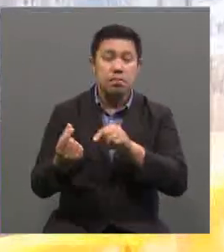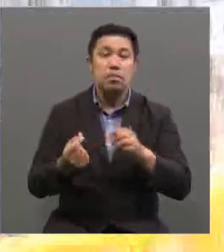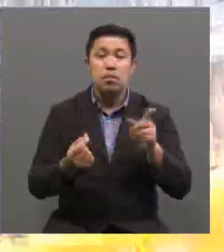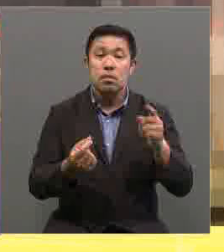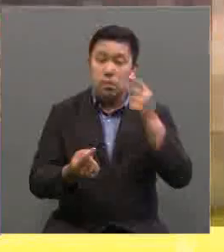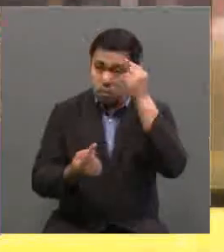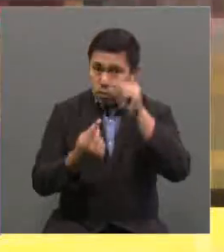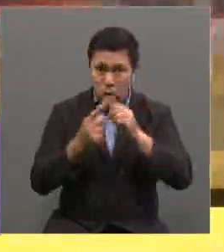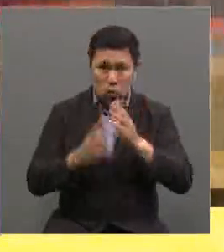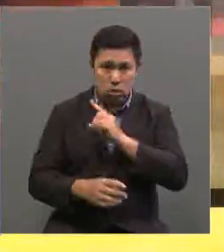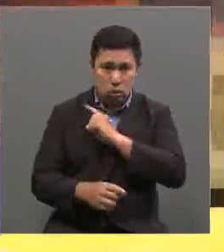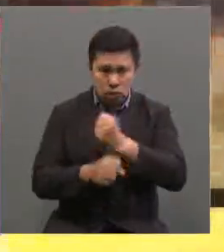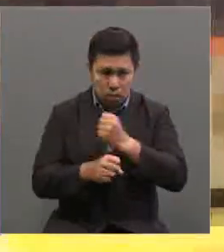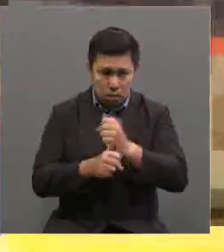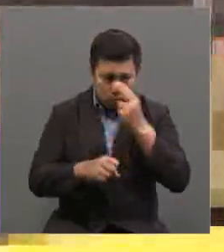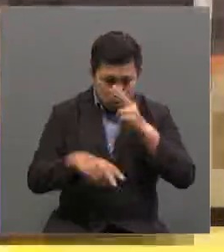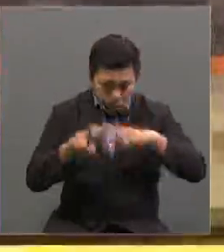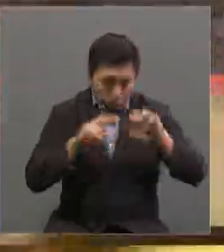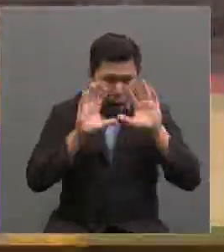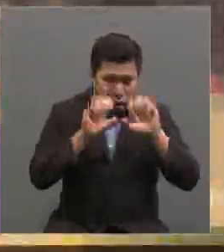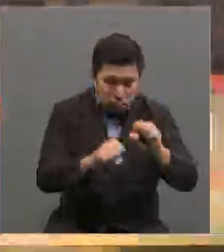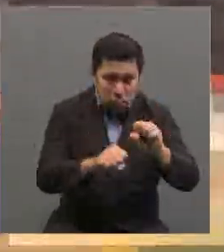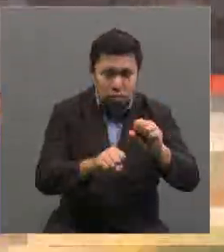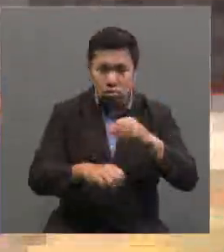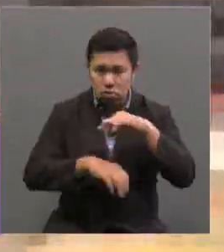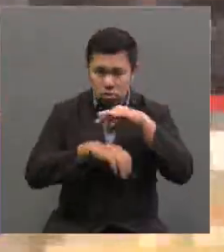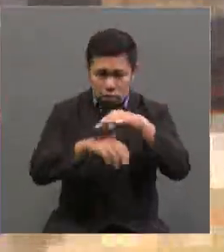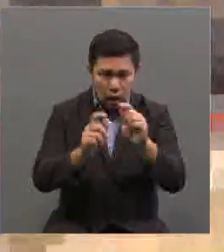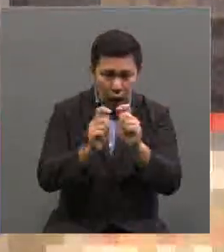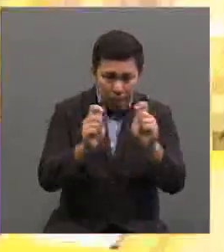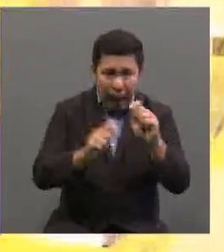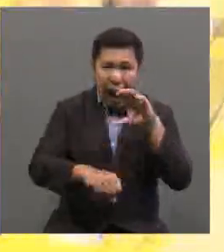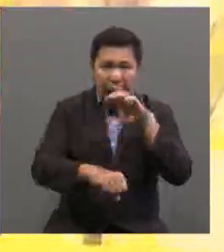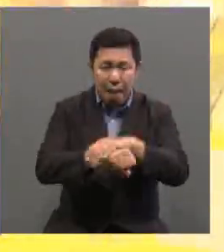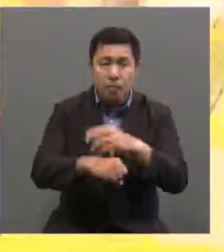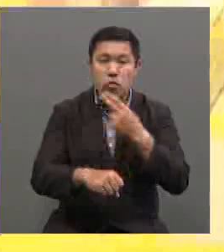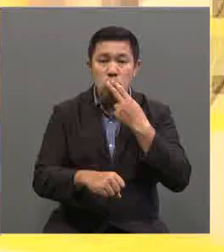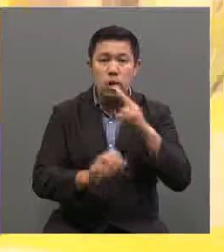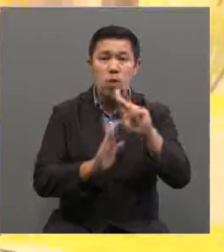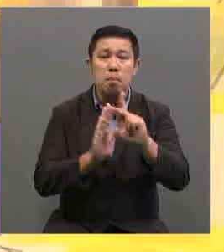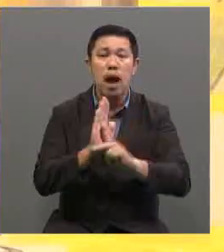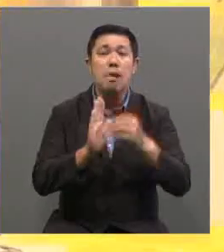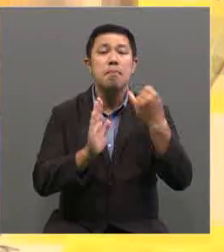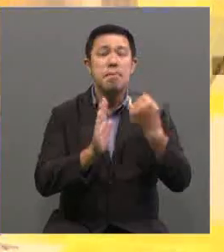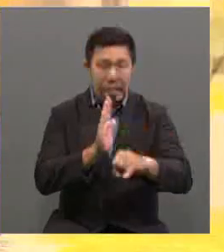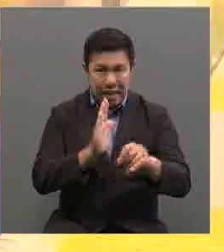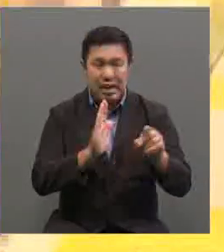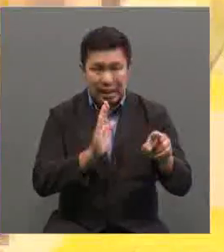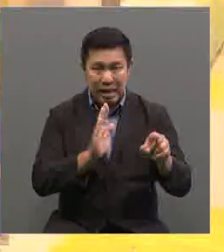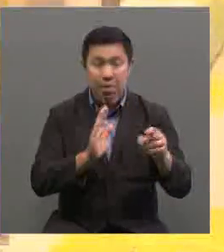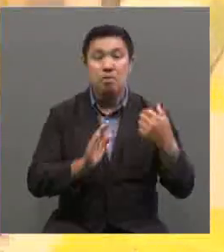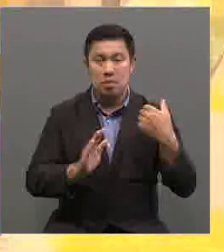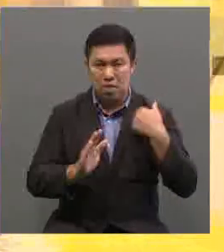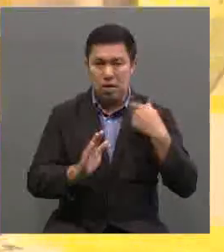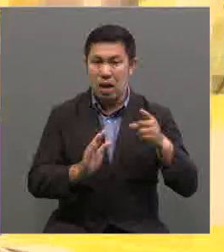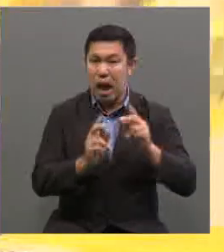มุ่งที่จะให้เจ้าหน้าที่เนี่ยเข้าไปปราบปรามแล้วก็มีการจัดตั้งคณะอนุกรรมการปราบปรามบุหรี่ผิดกฎหมายขึ้นมาคณะอนุกรรมการชุดนี้